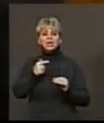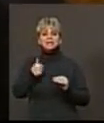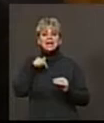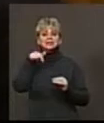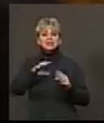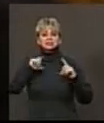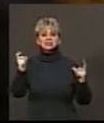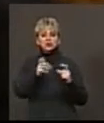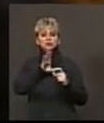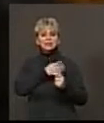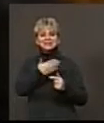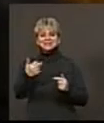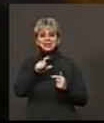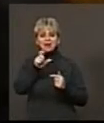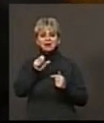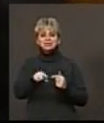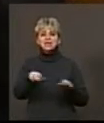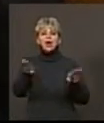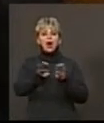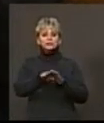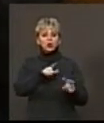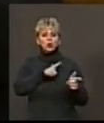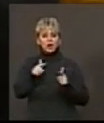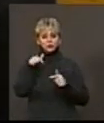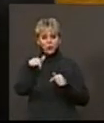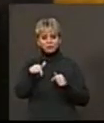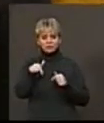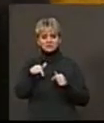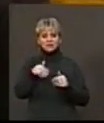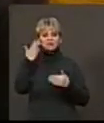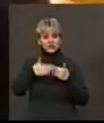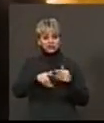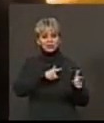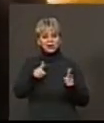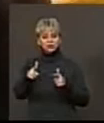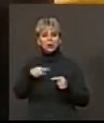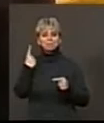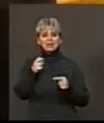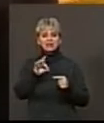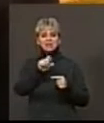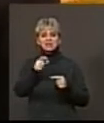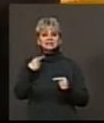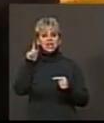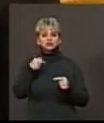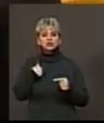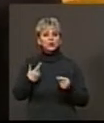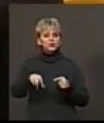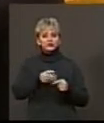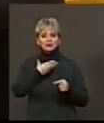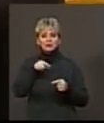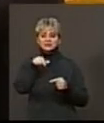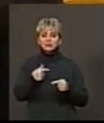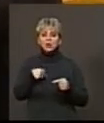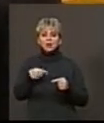этом стадионе был несколько раз, но вот в таком готовности его... финишной готовности. Первый раз, и вы знаете, очень производит